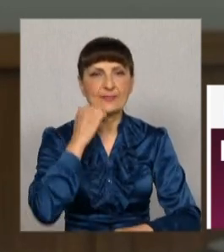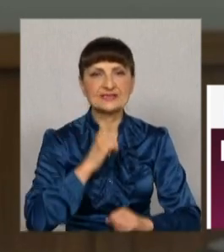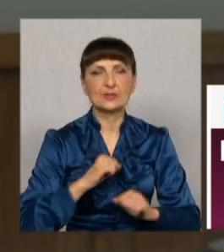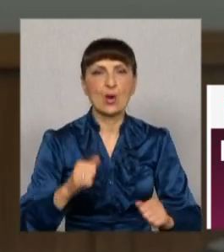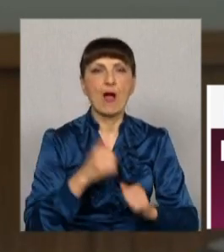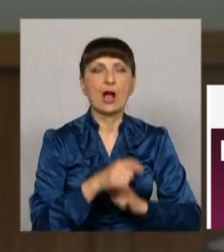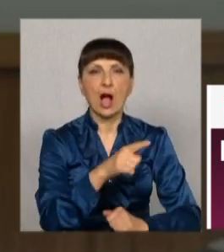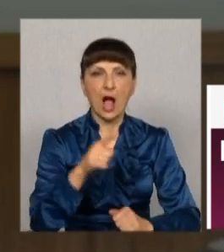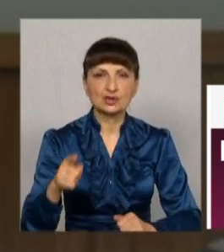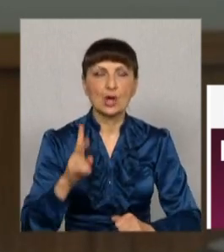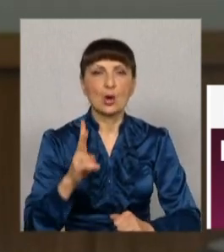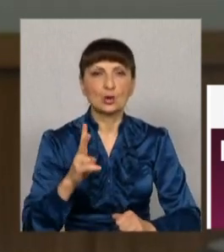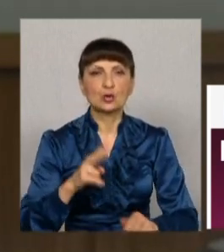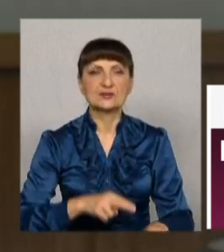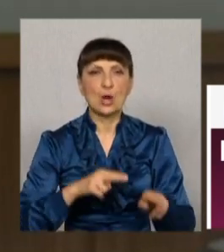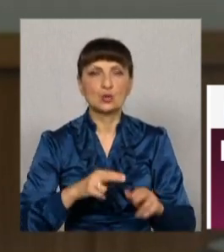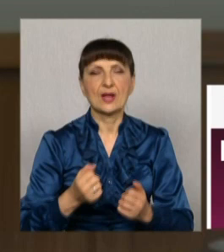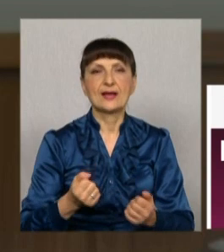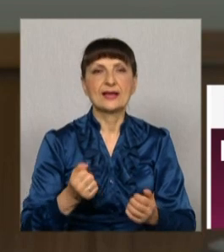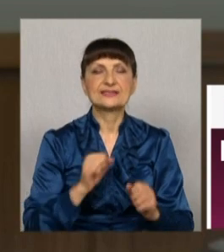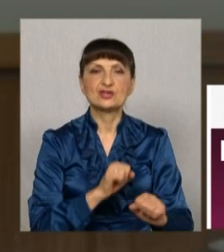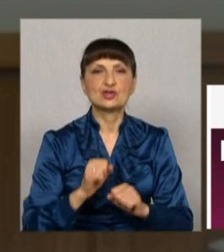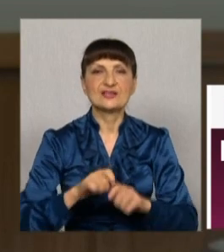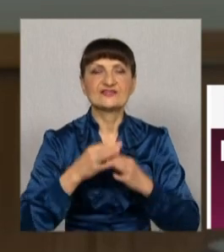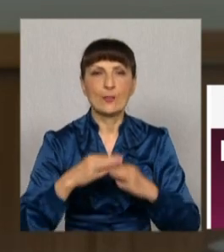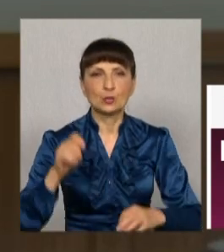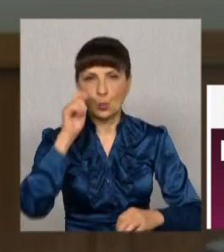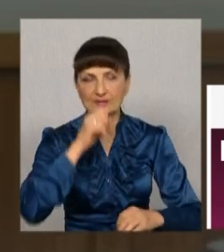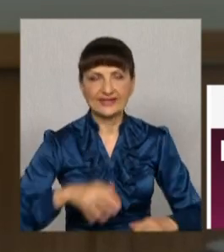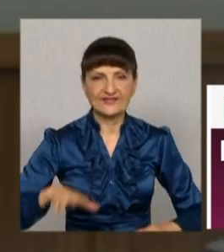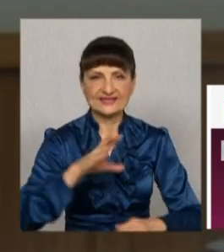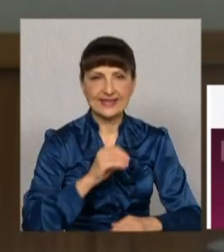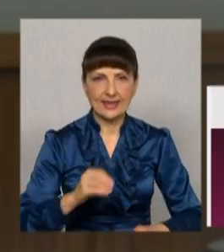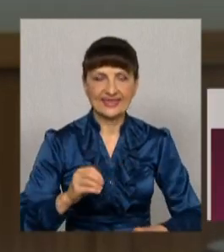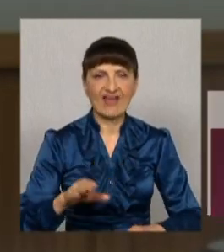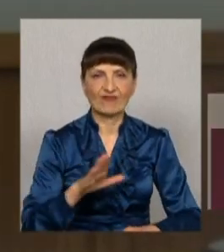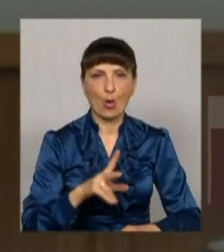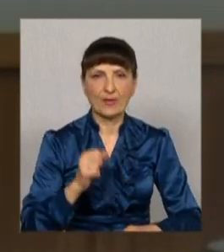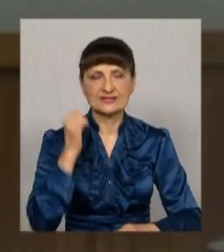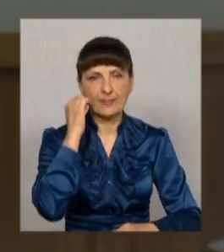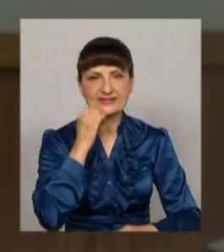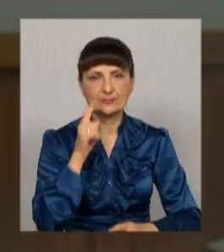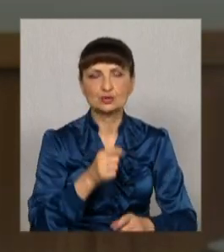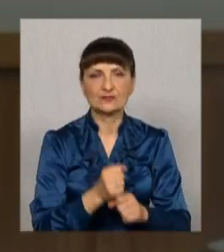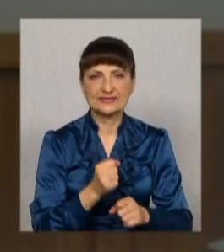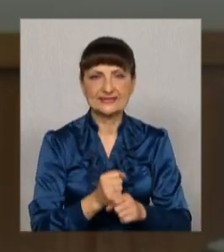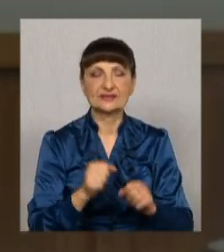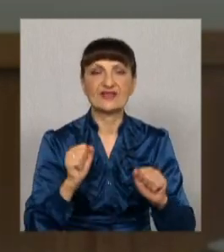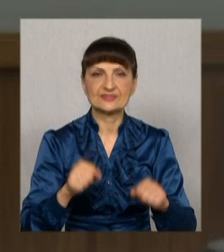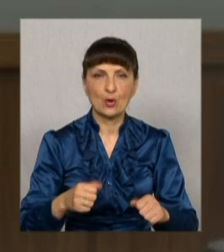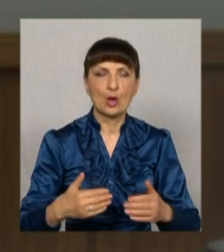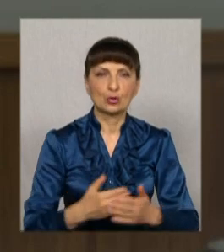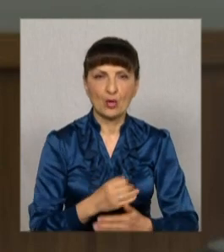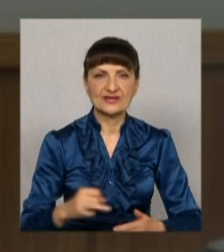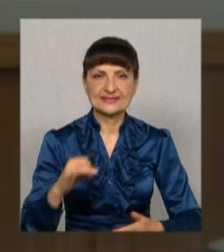каждому и каждой, кто с оружием в руках защищает свободу Украины и всей Европы. Спасибо. Спасибо за то, что делаете возможной новую